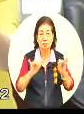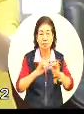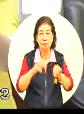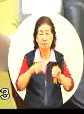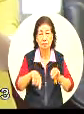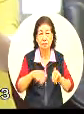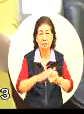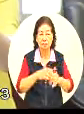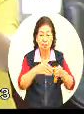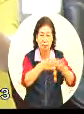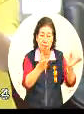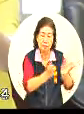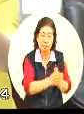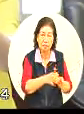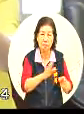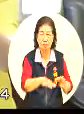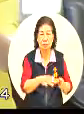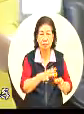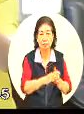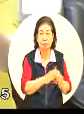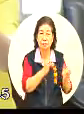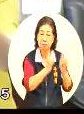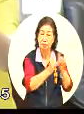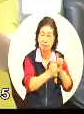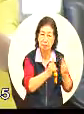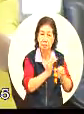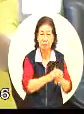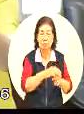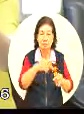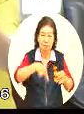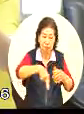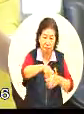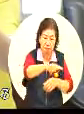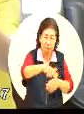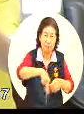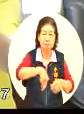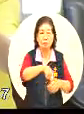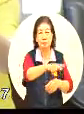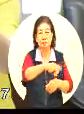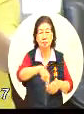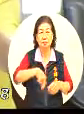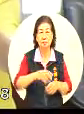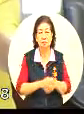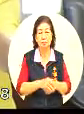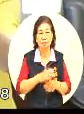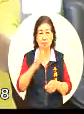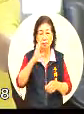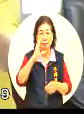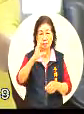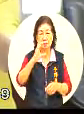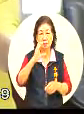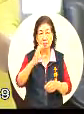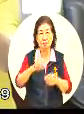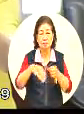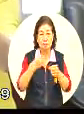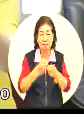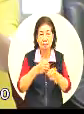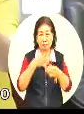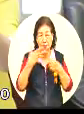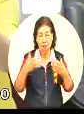部分已经变为迄个市民的人行步道，市民的人行步道。后来民国90多年哦，一